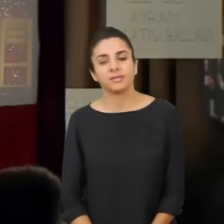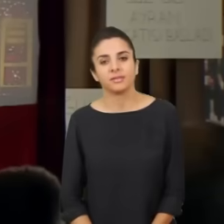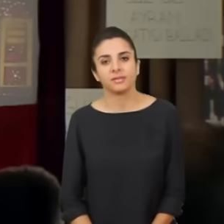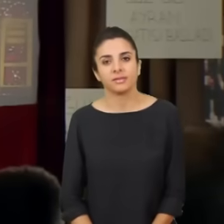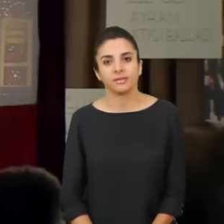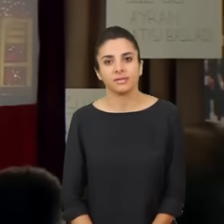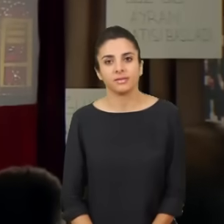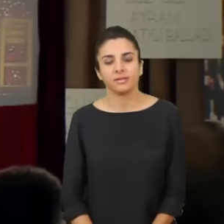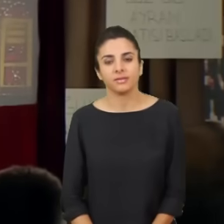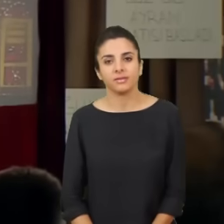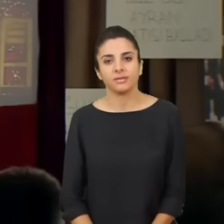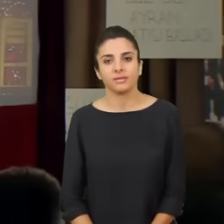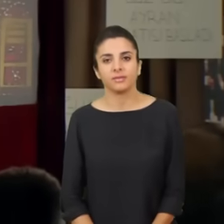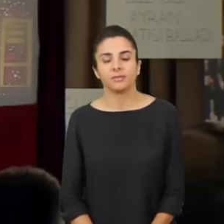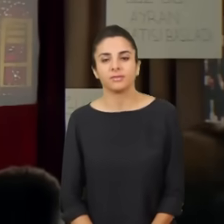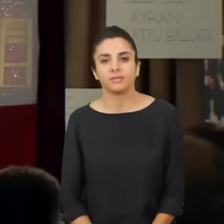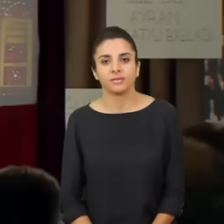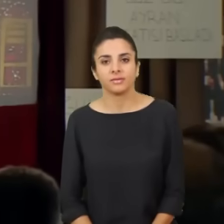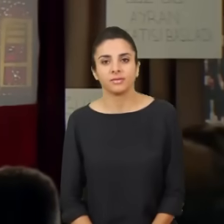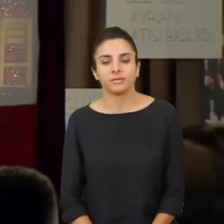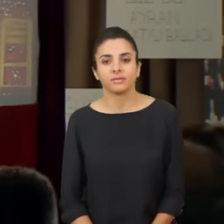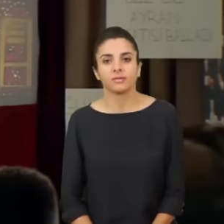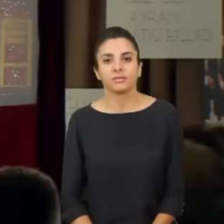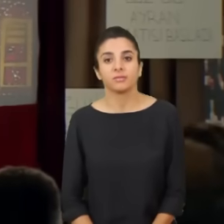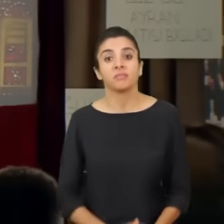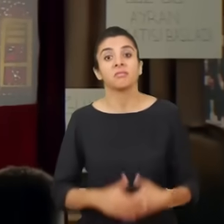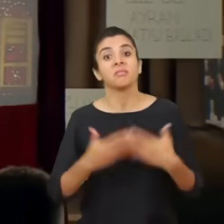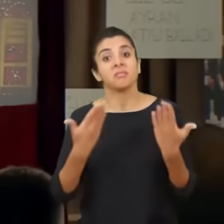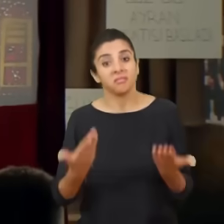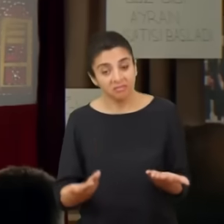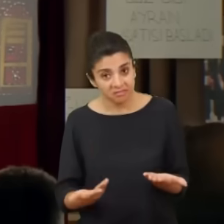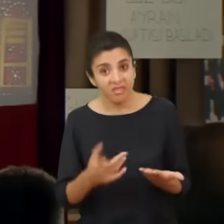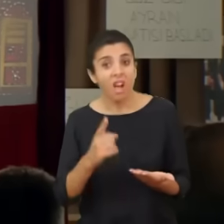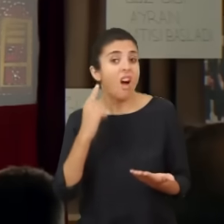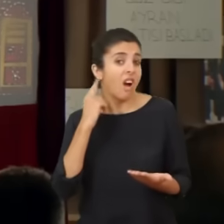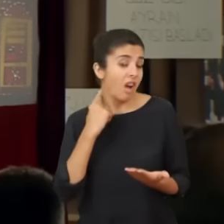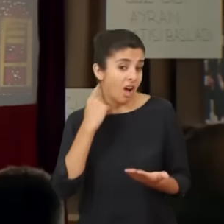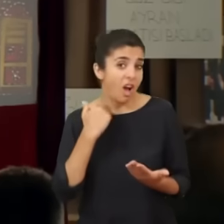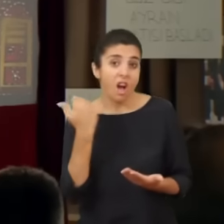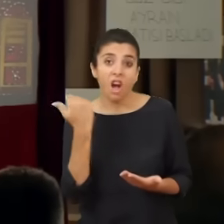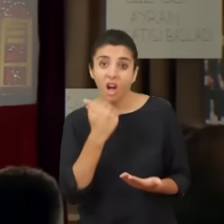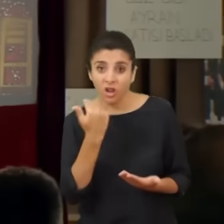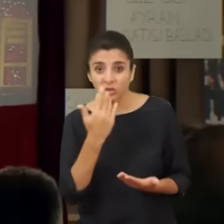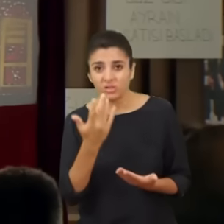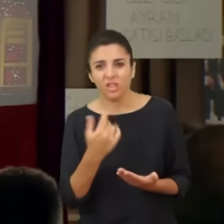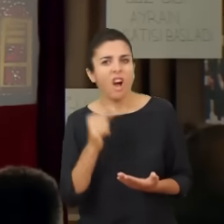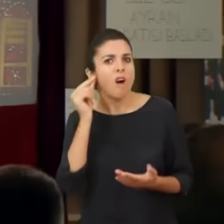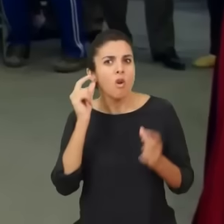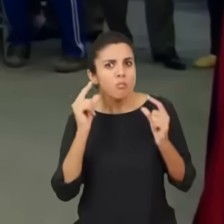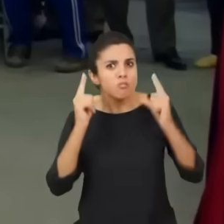balakül. İkiler önden seyrediyorlar. Aman ense köküm şakakları. Babanın kül tablası gibi